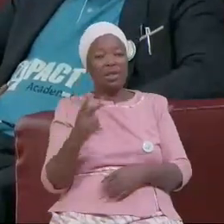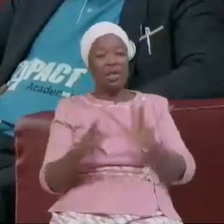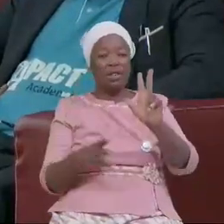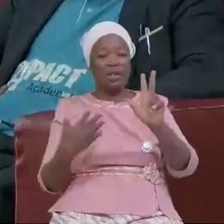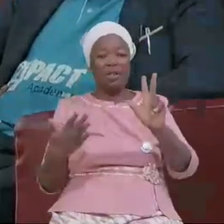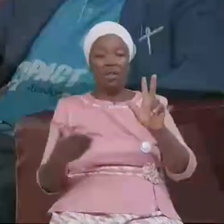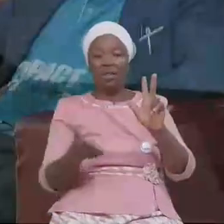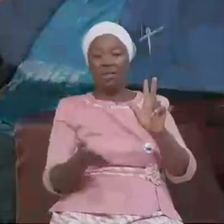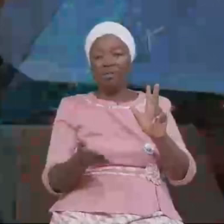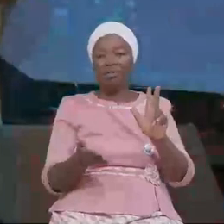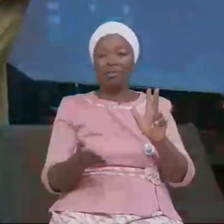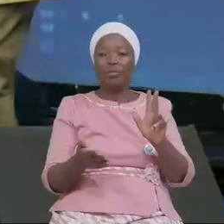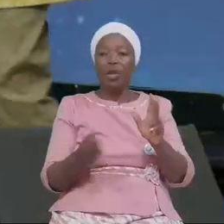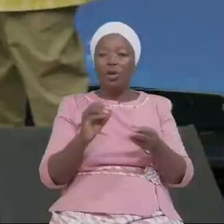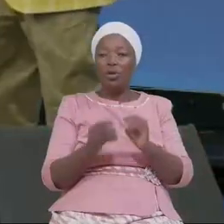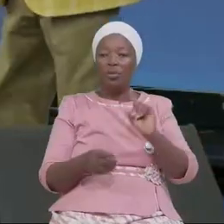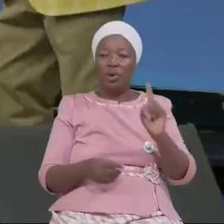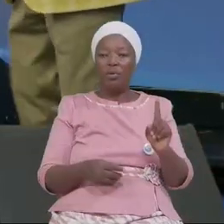points ici. Numéro 1,